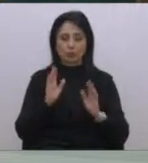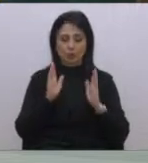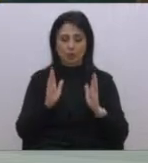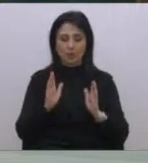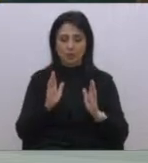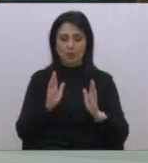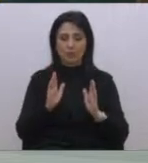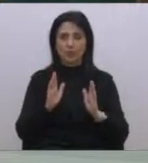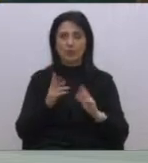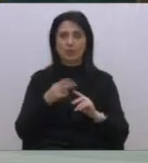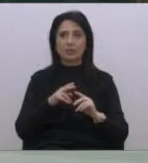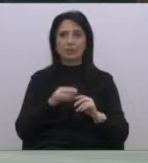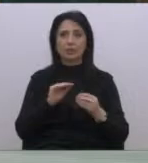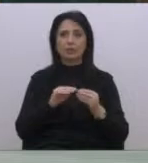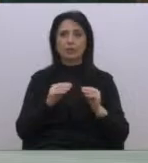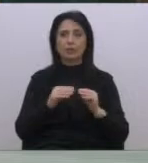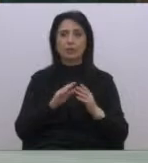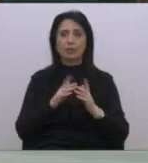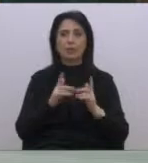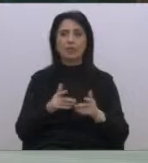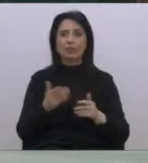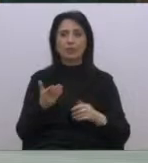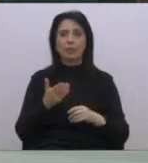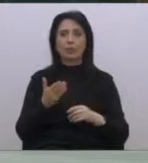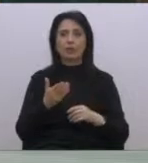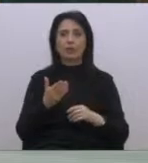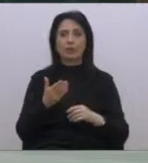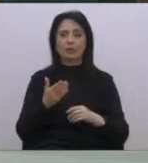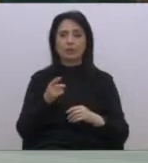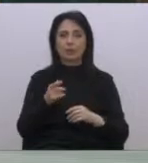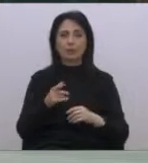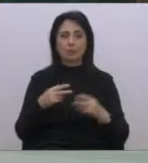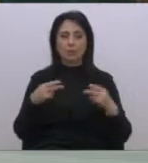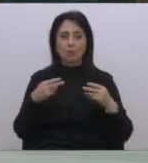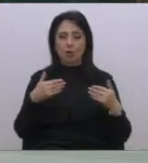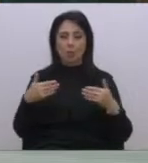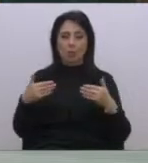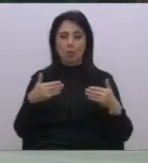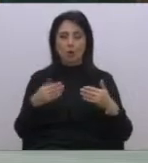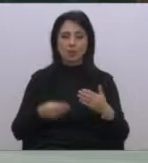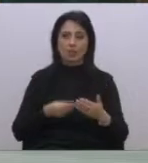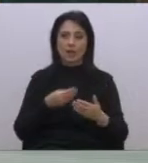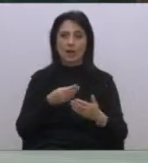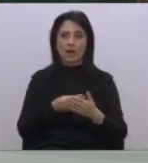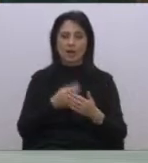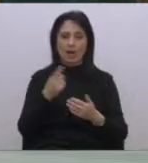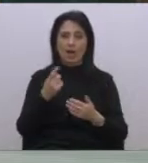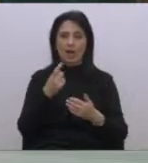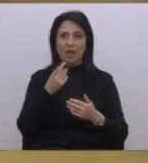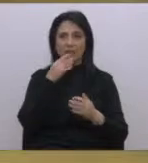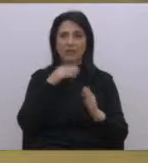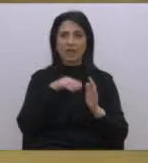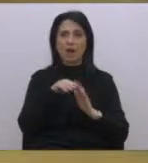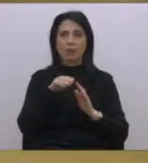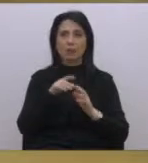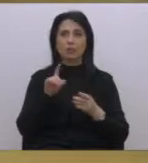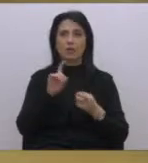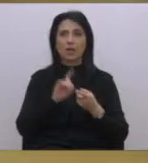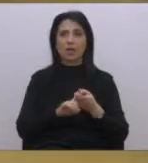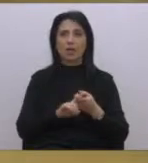gles, im problemis mogoareba, romanic, a im proporciebis, a genisa, da, harisis, ga un jobes, eba